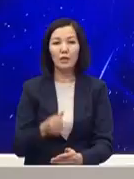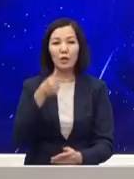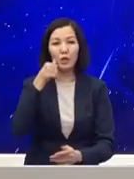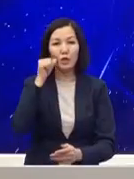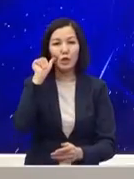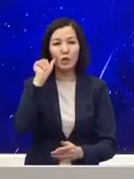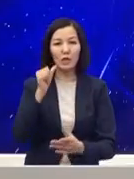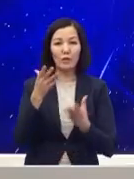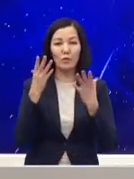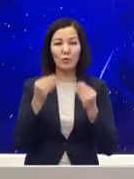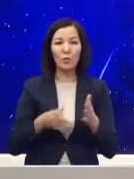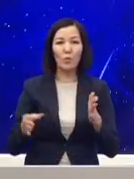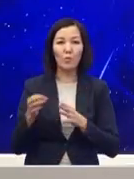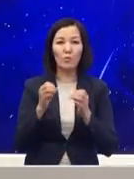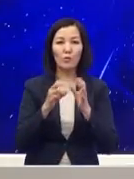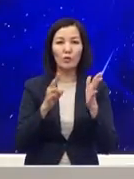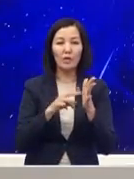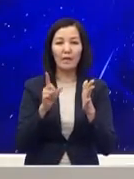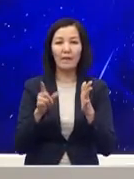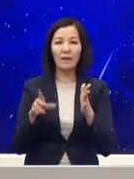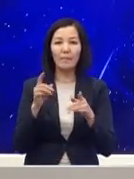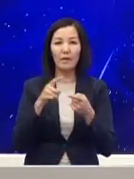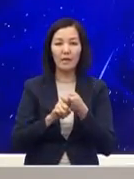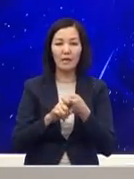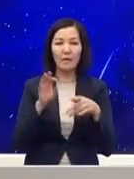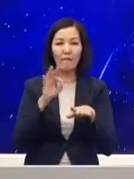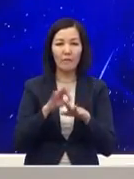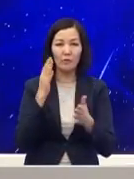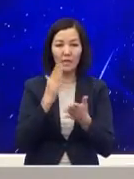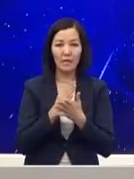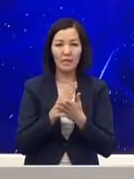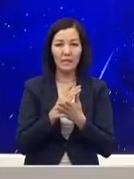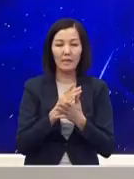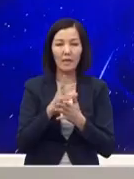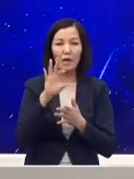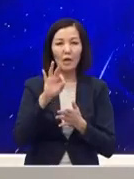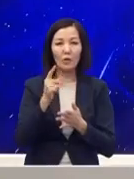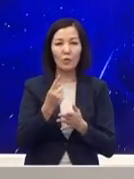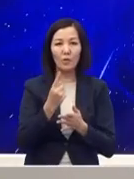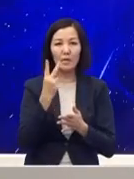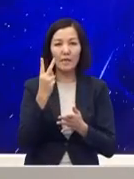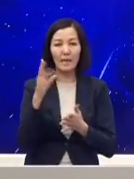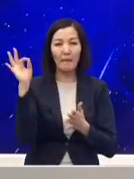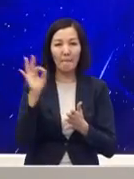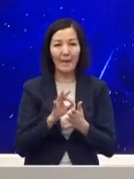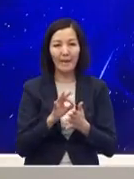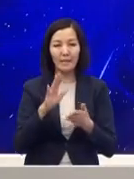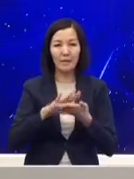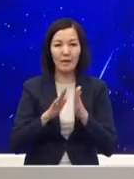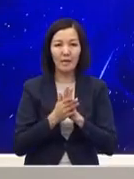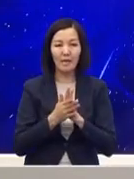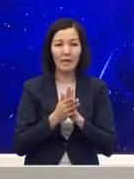Соңғы тәулікте облыста 17 адамнан коронавирус инфекциясы анықталды. Апталық өсім 0,2%. Өңірдегі